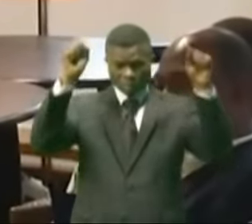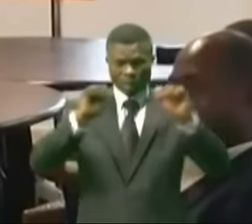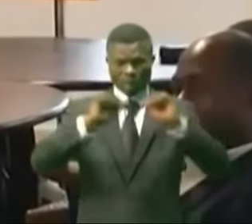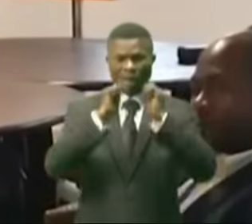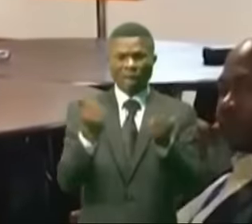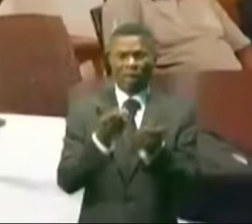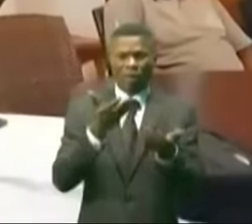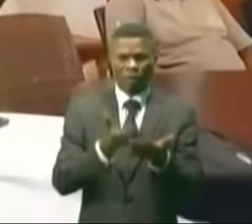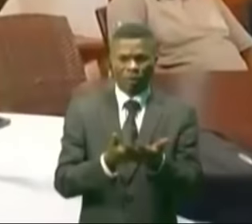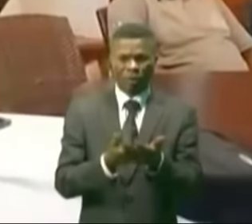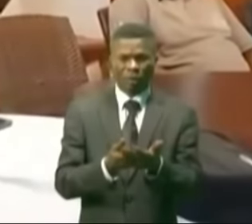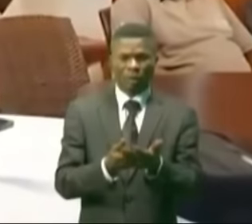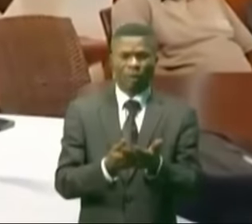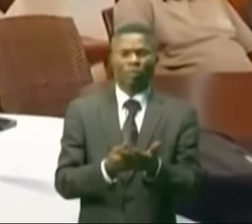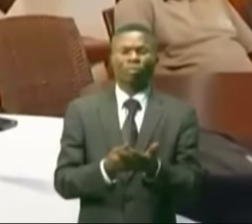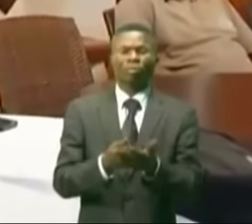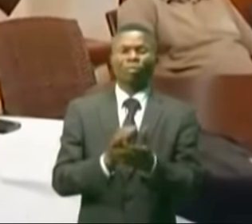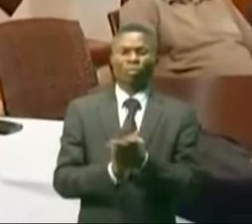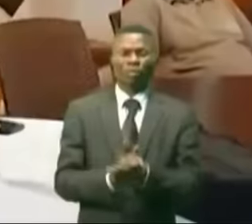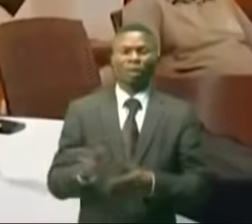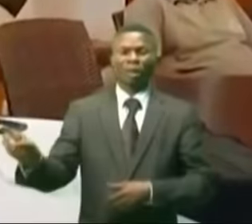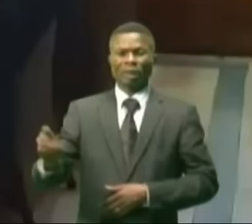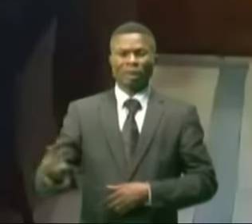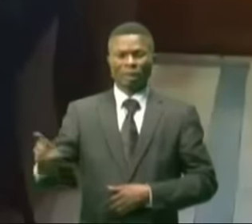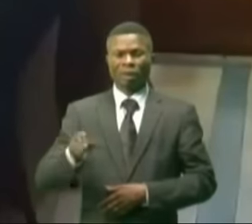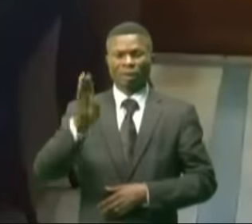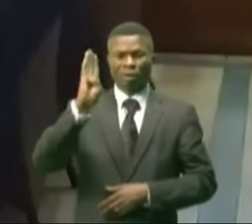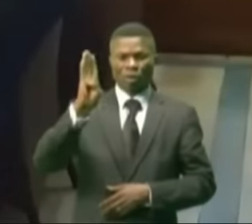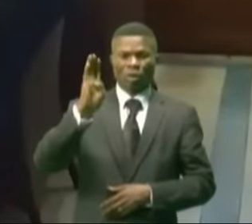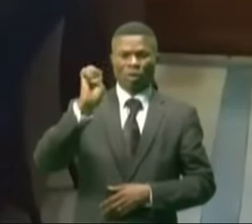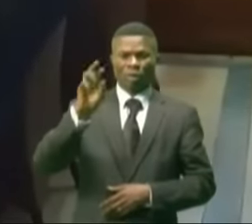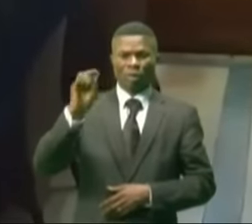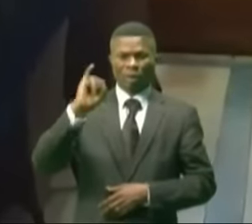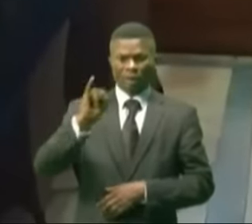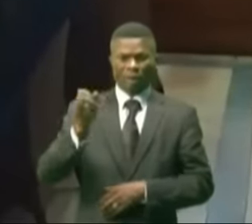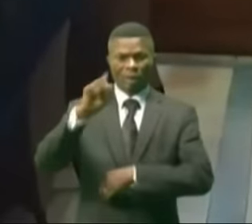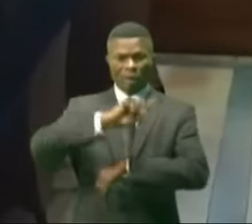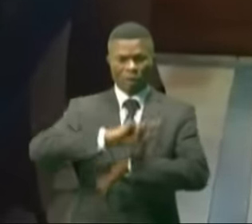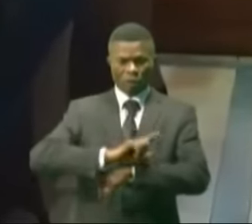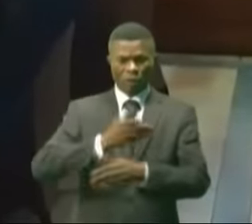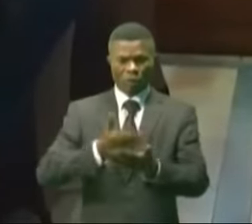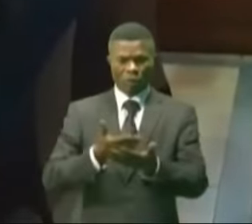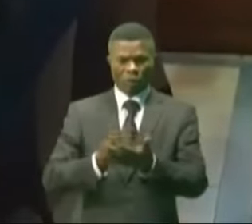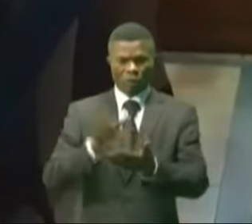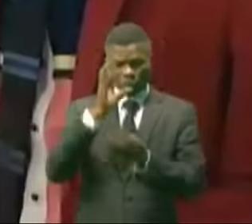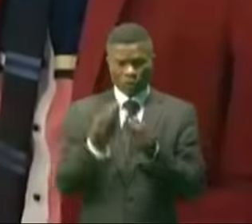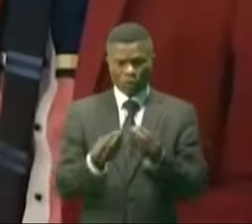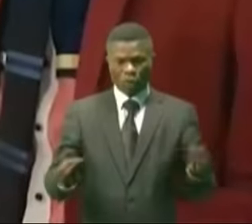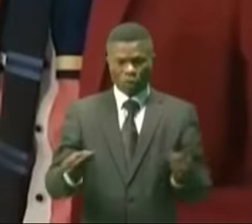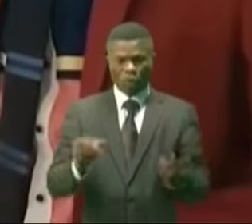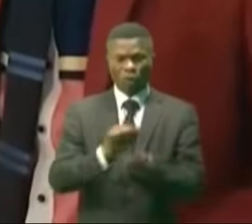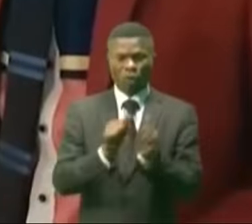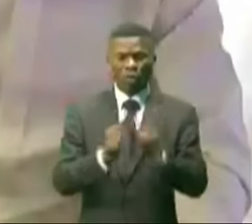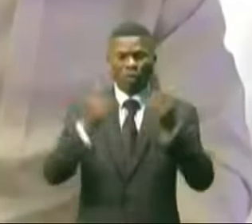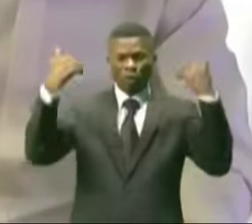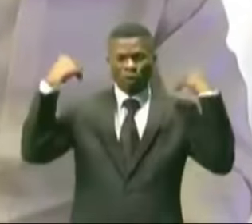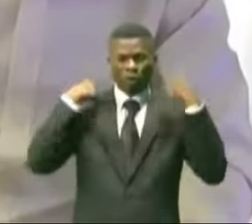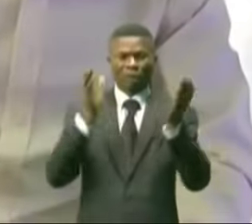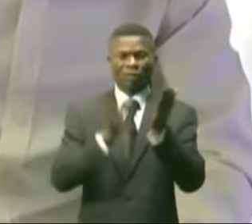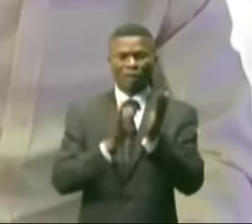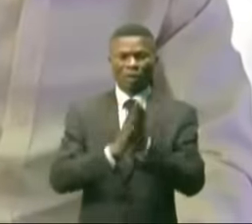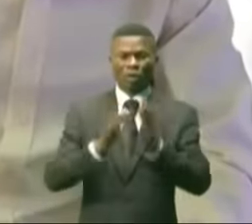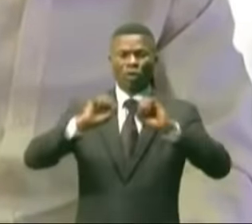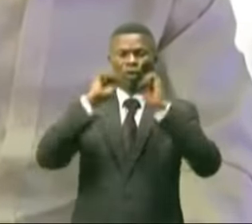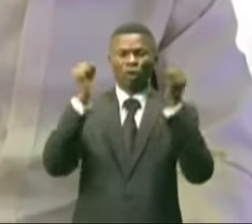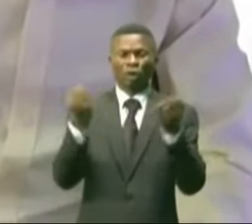SONEPA, district du Béni, John Paloukoumaté, cette journée a été l'occasion de trouver des solutions avec les promoteurs des écoles privées agréées